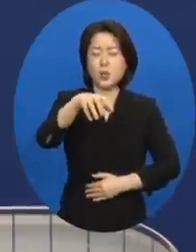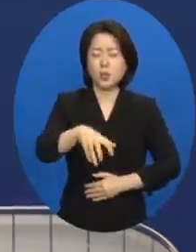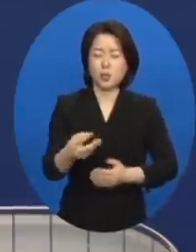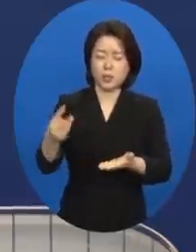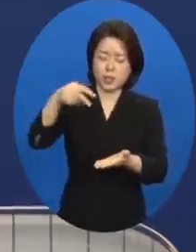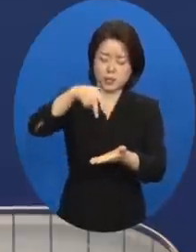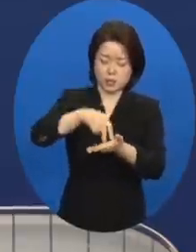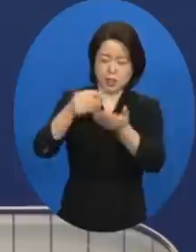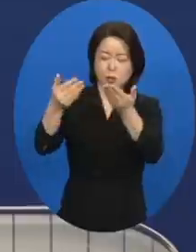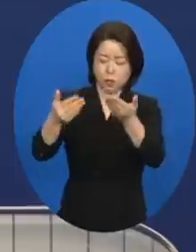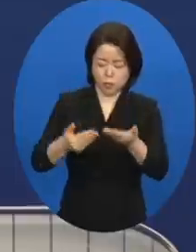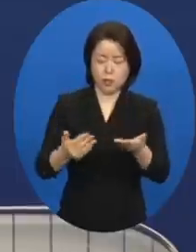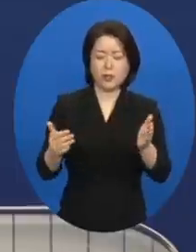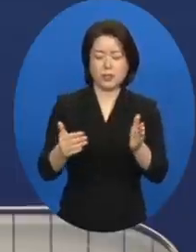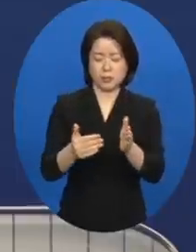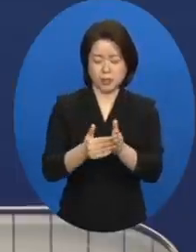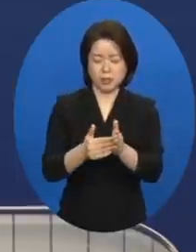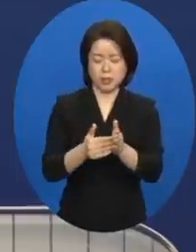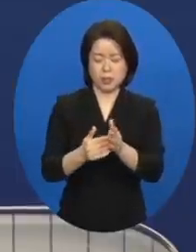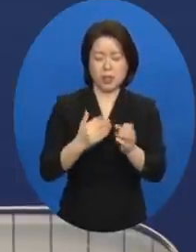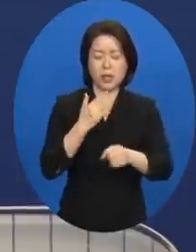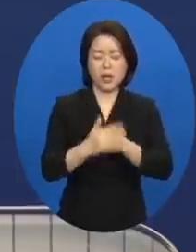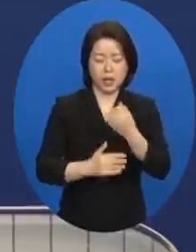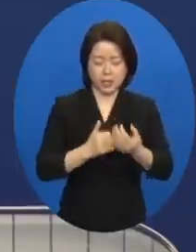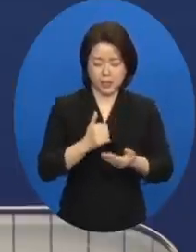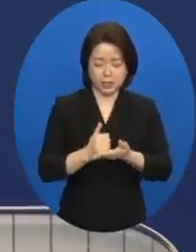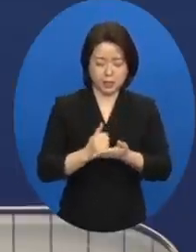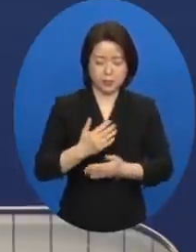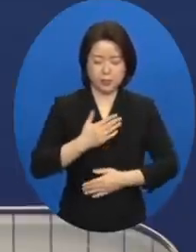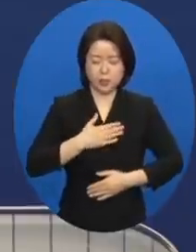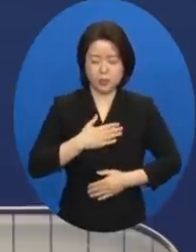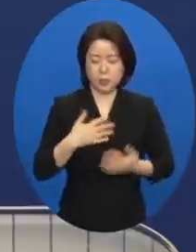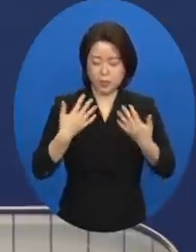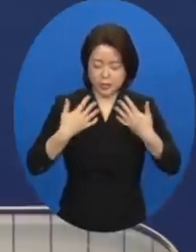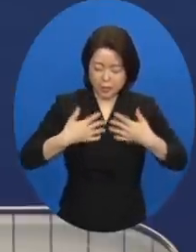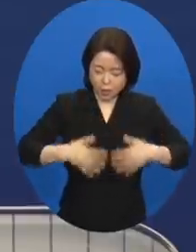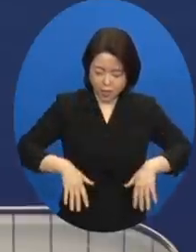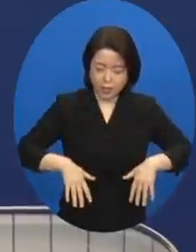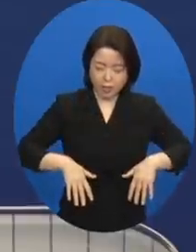세우셨습니다. 하나님, 저의 연약함,